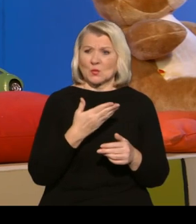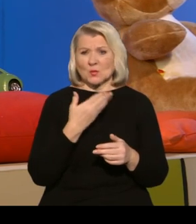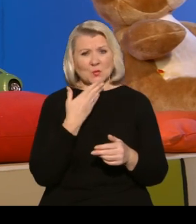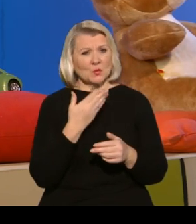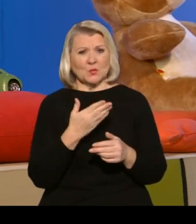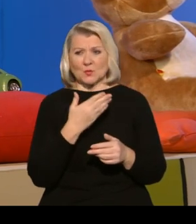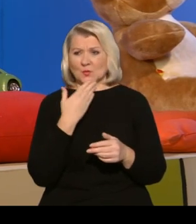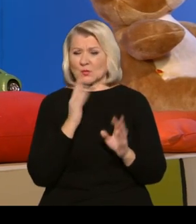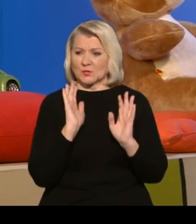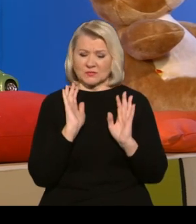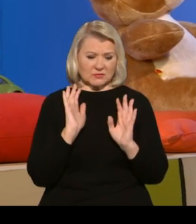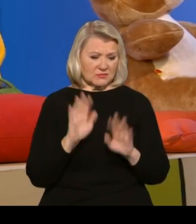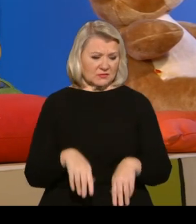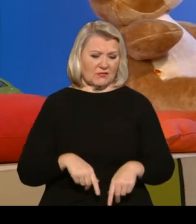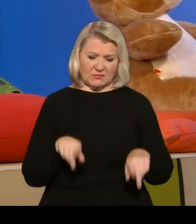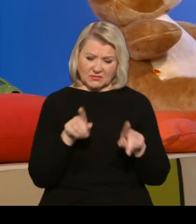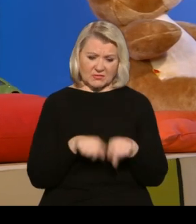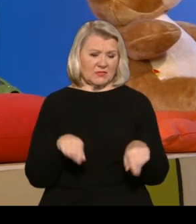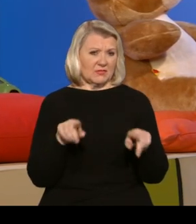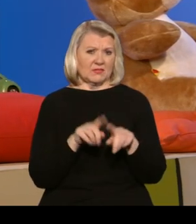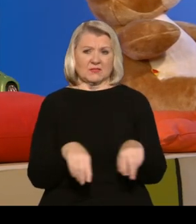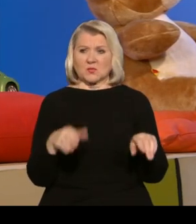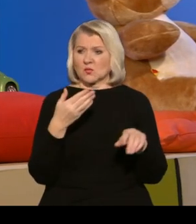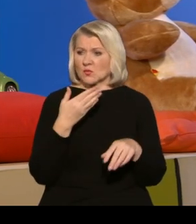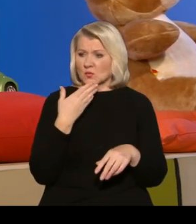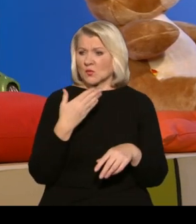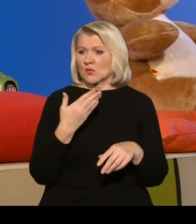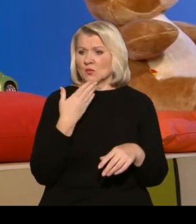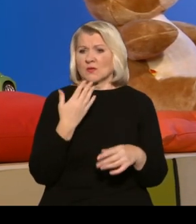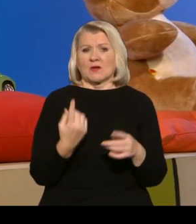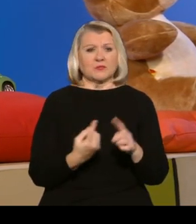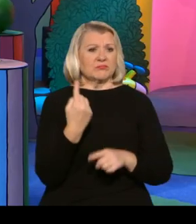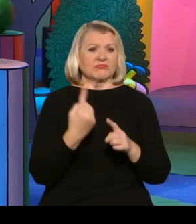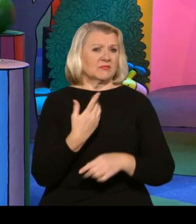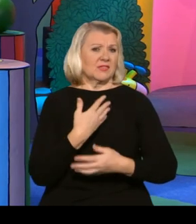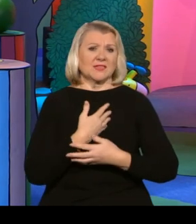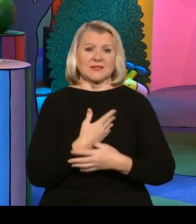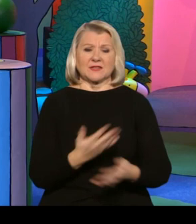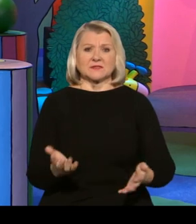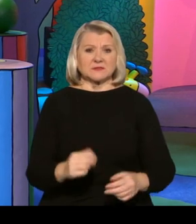nuda, ach jo, nikde nikdo, ach jo, ach jo, ach jo.